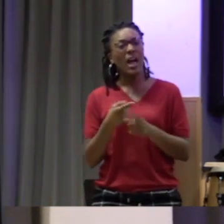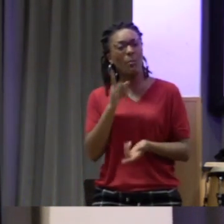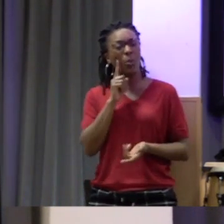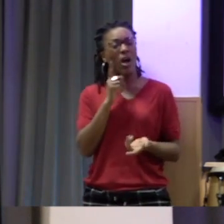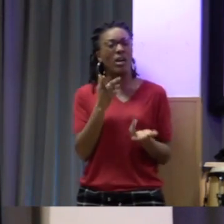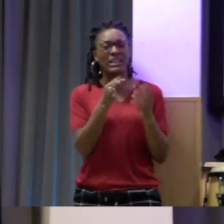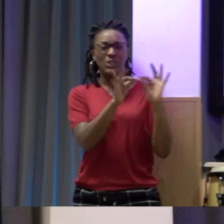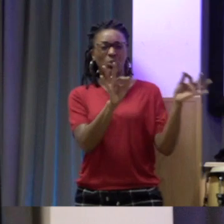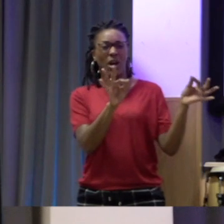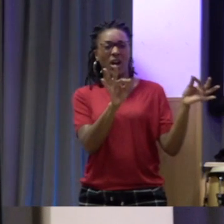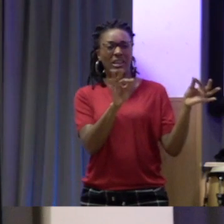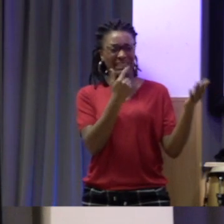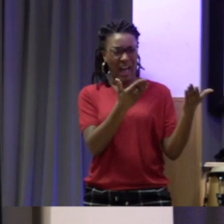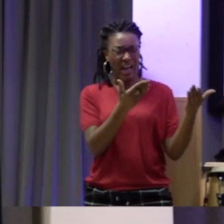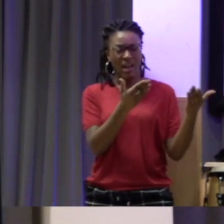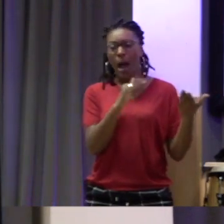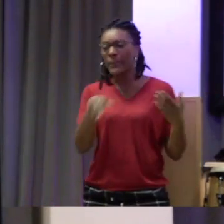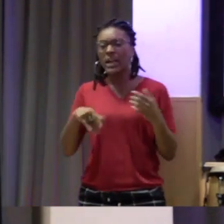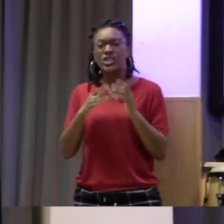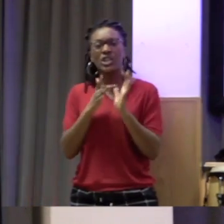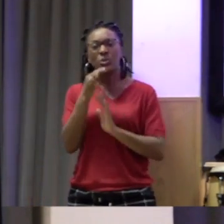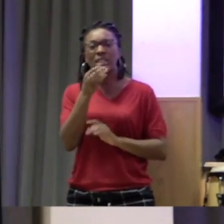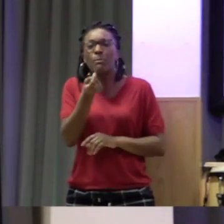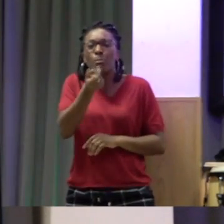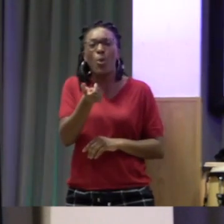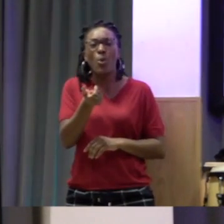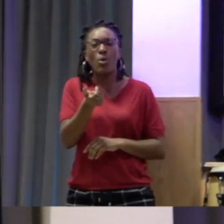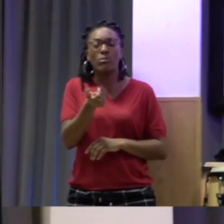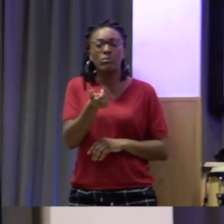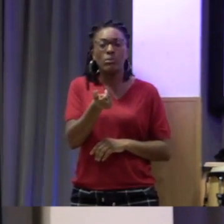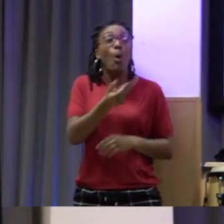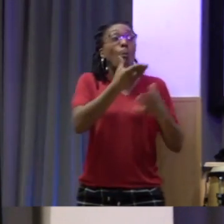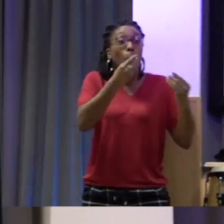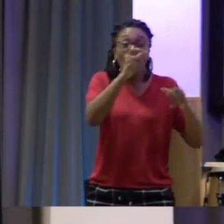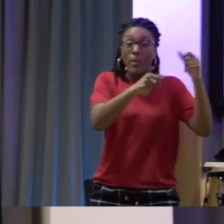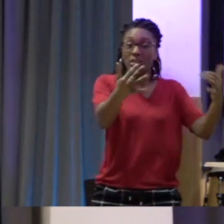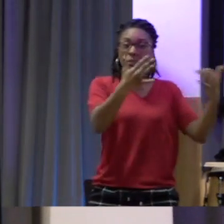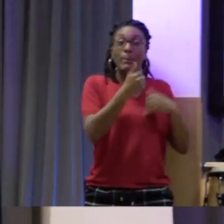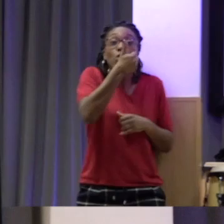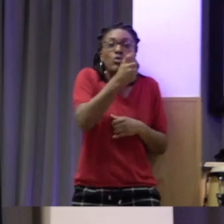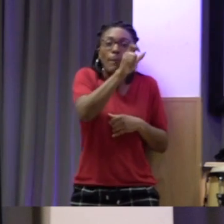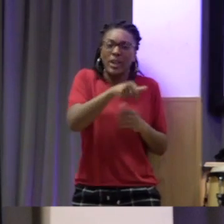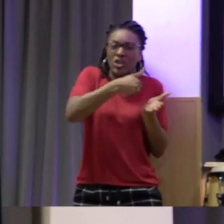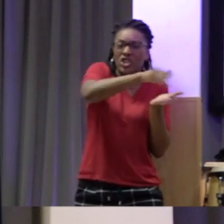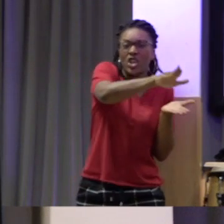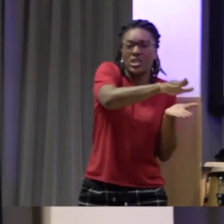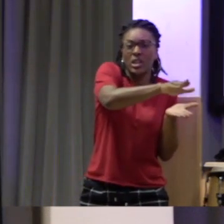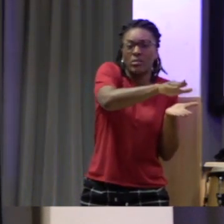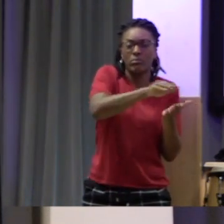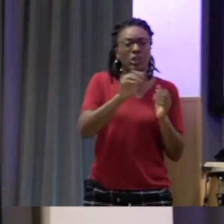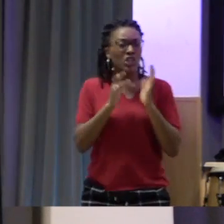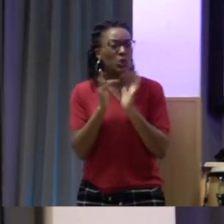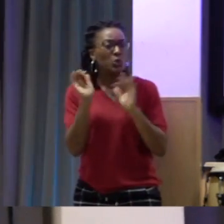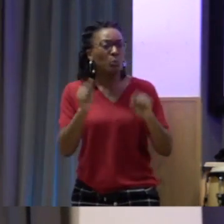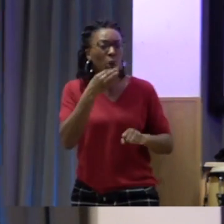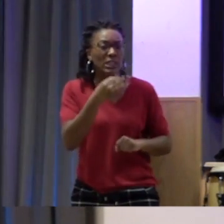se passer. Il est dit que beaucoup ont répondu à l'appel, mais il y a une seule personne qui a été chassée. Le Seigneur aurait pu dire beaucoup